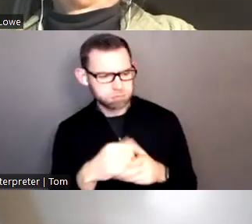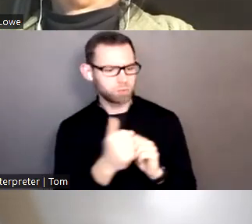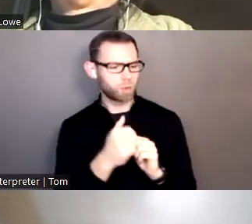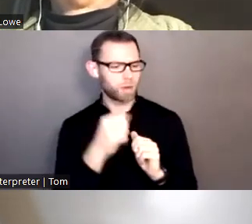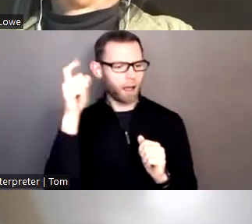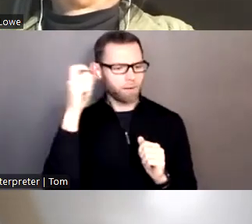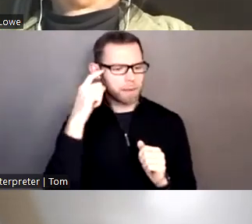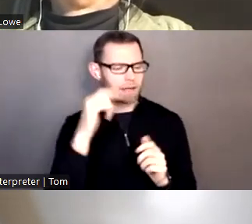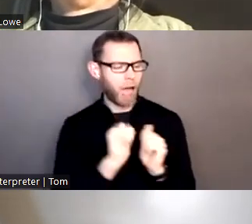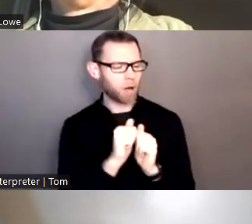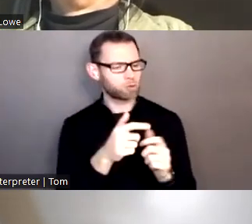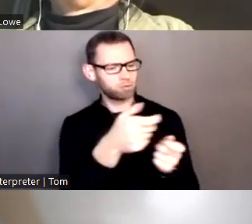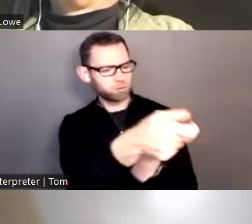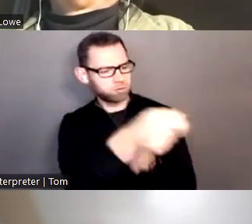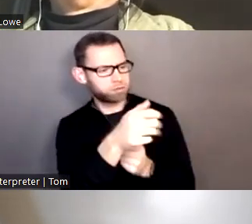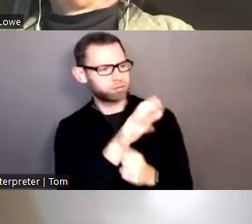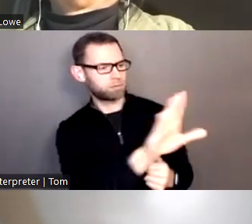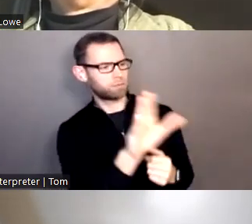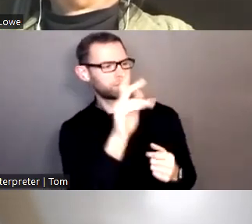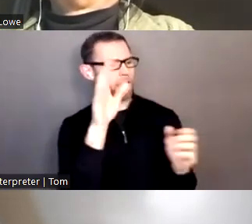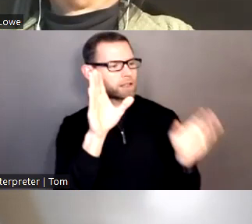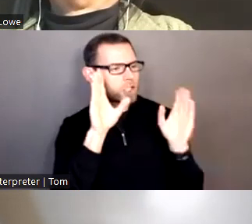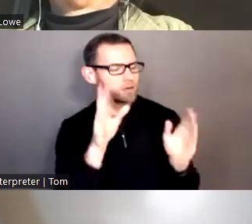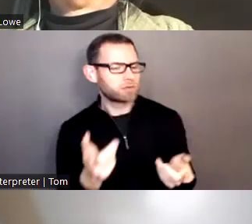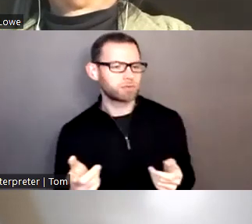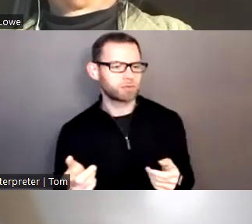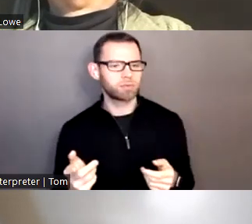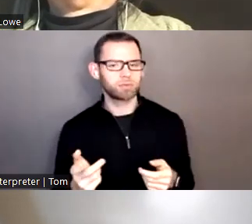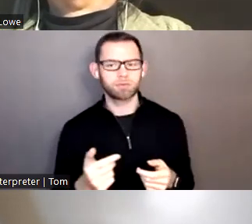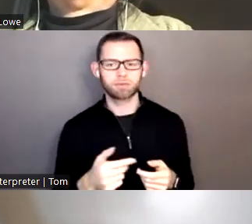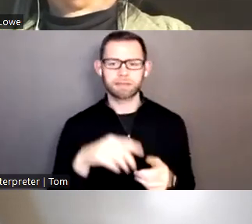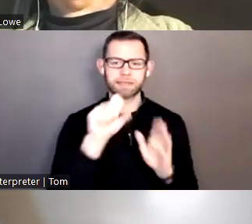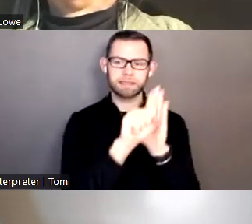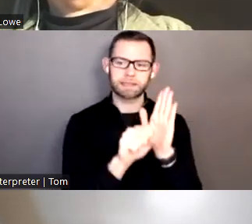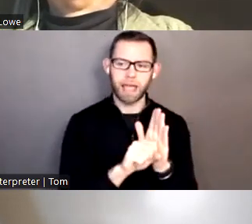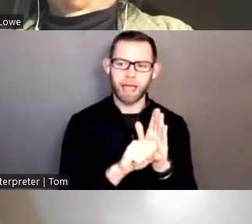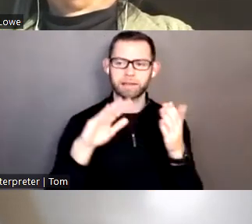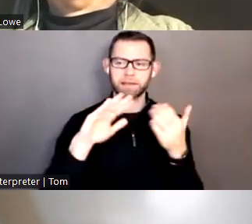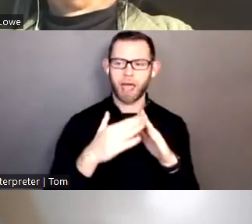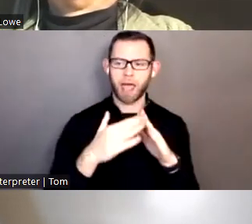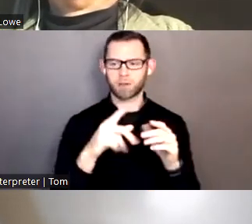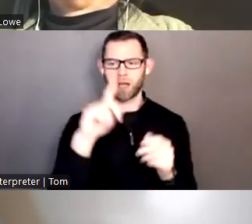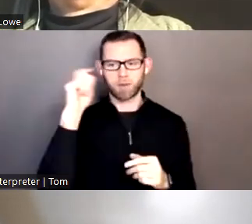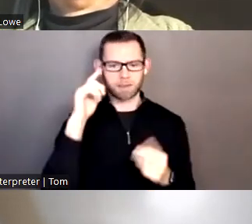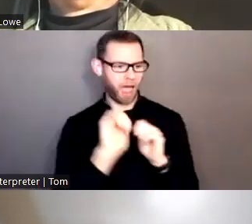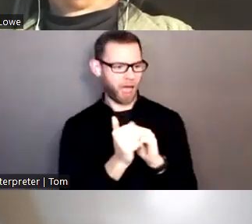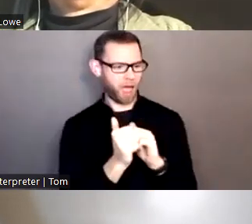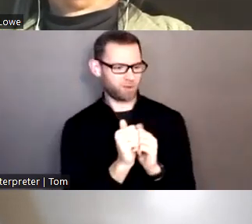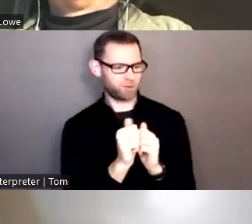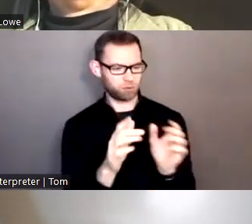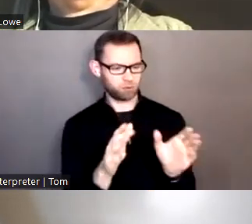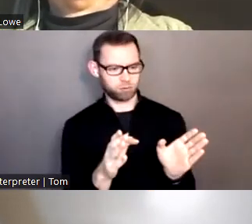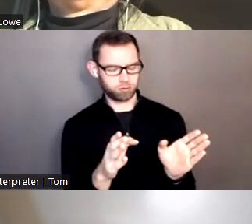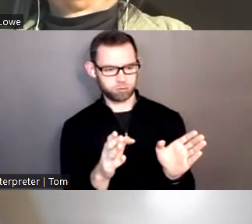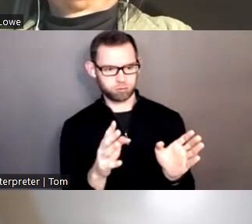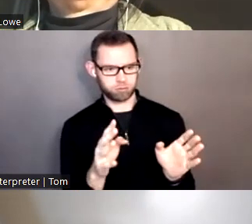attention. gouvernement capable de tenir attention yo People in both the state, municipal governments get their et État attention. yo capable de tenir attention à And a tout reminder for